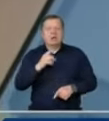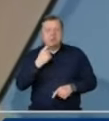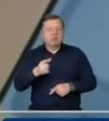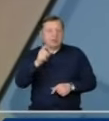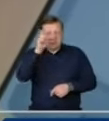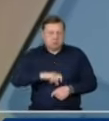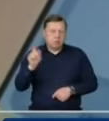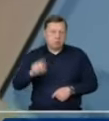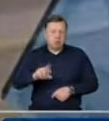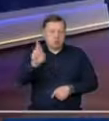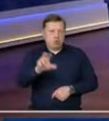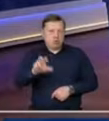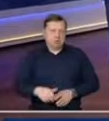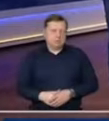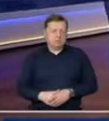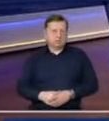aktywności fizycznej.